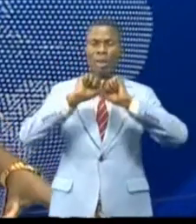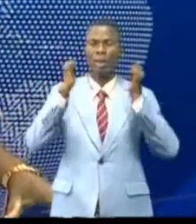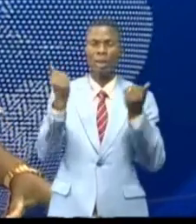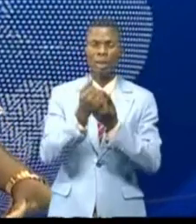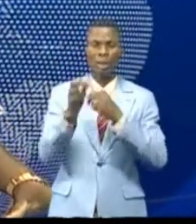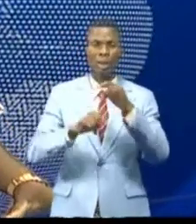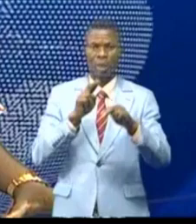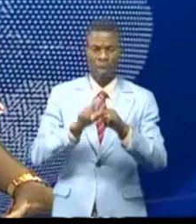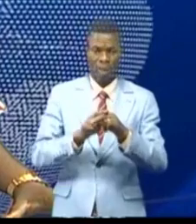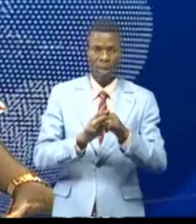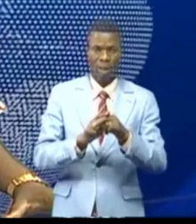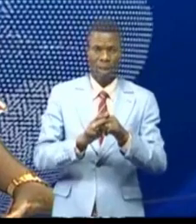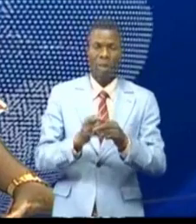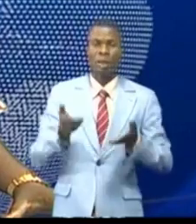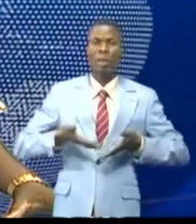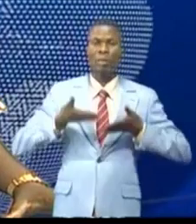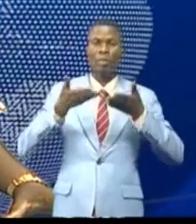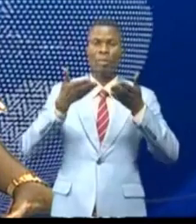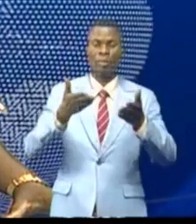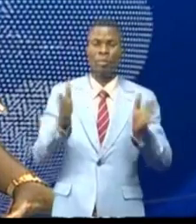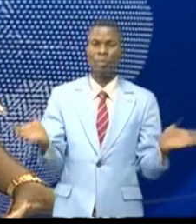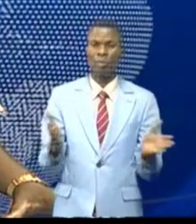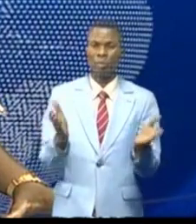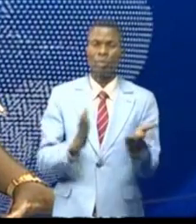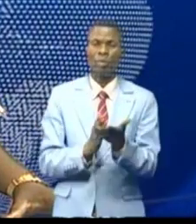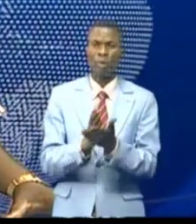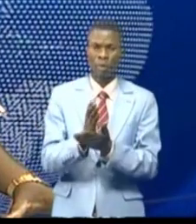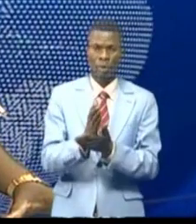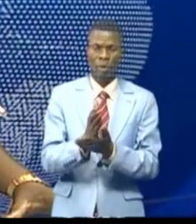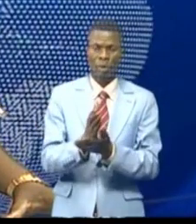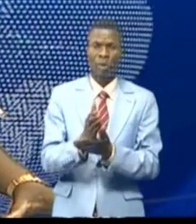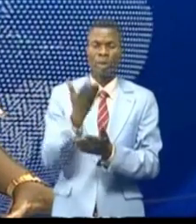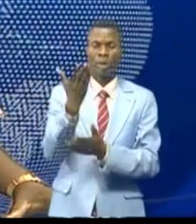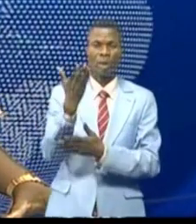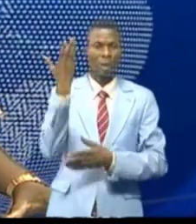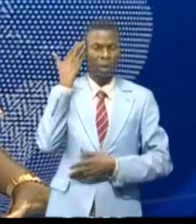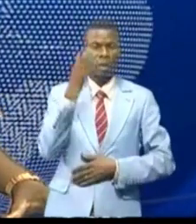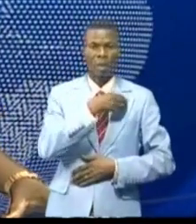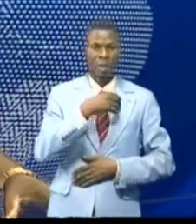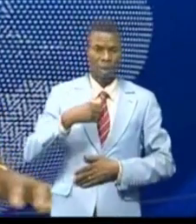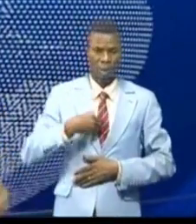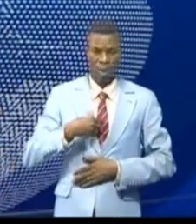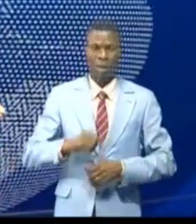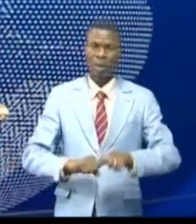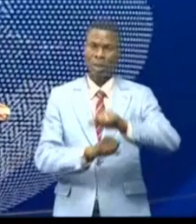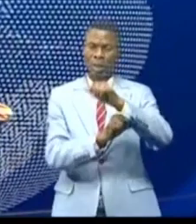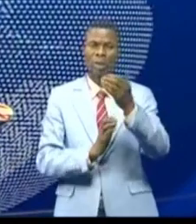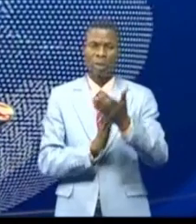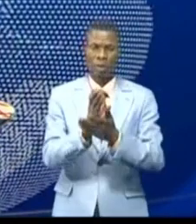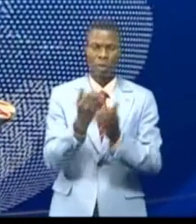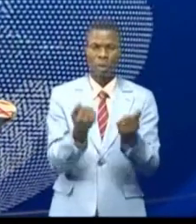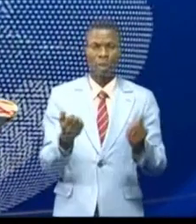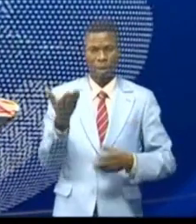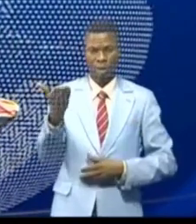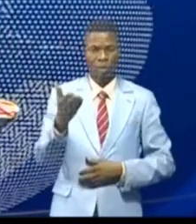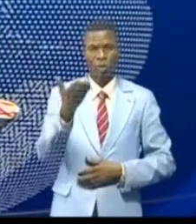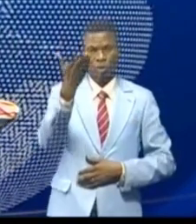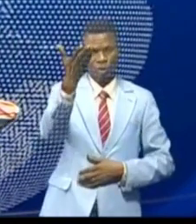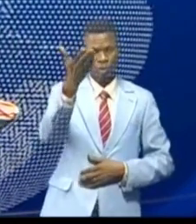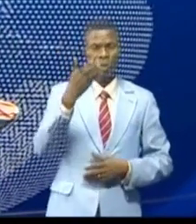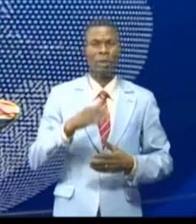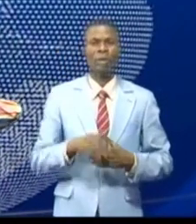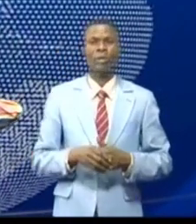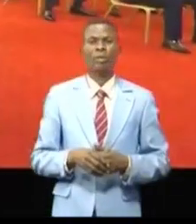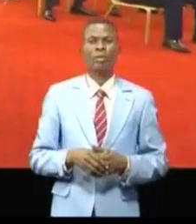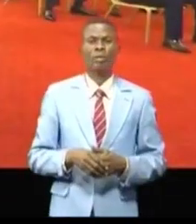Limit Children propose un encadrement adéquat et appelle aux parents à un bon accompagnement de leurs enfants. Images et commentaires.